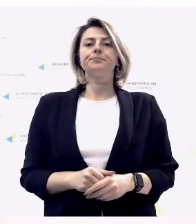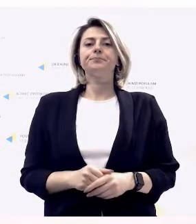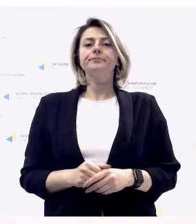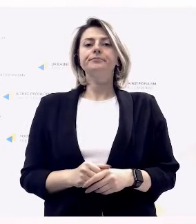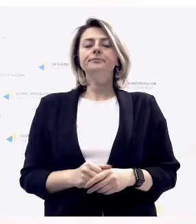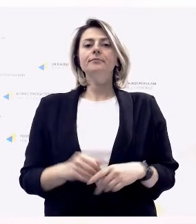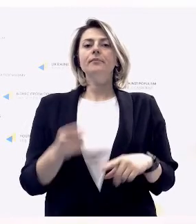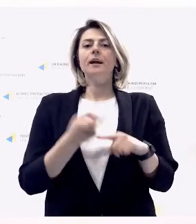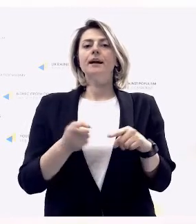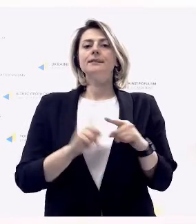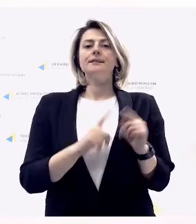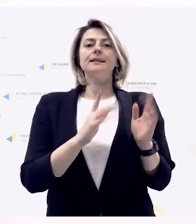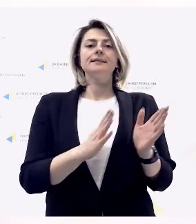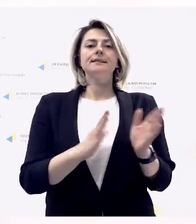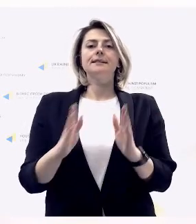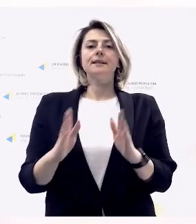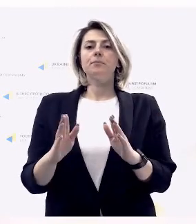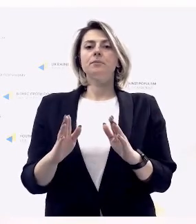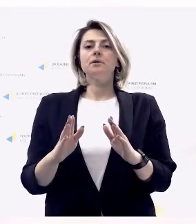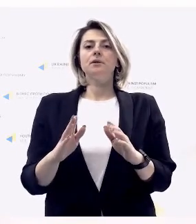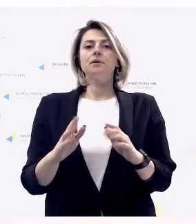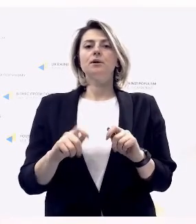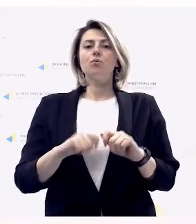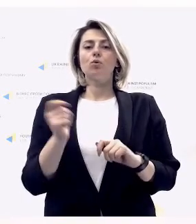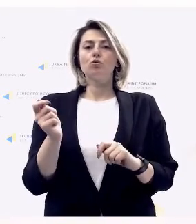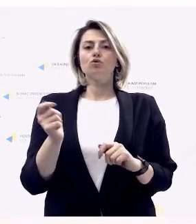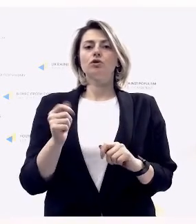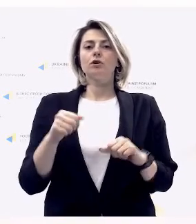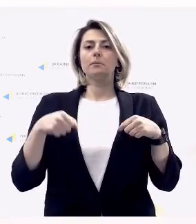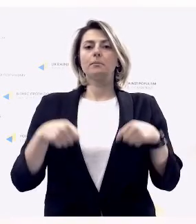це системні порушення, правильно,